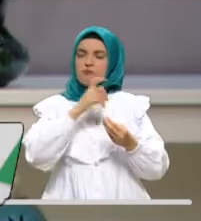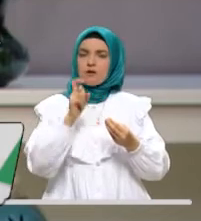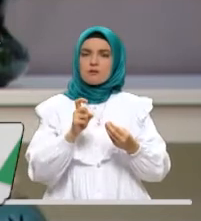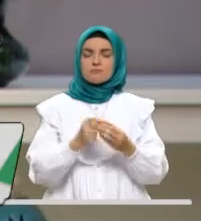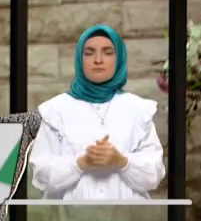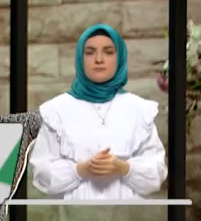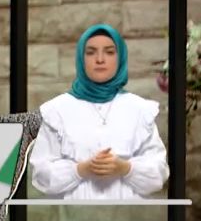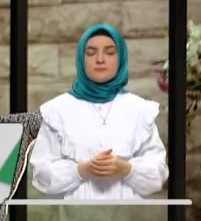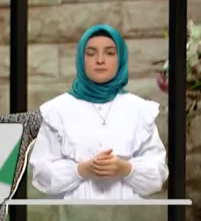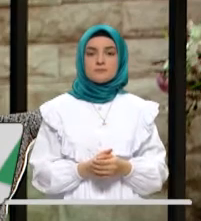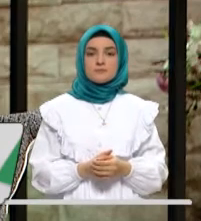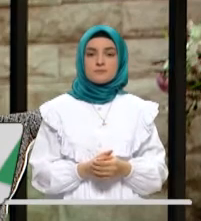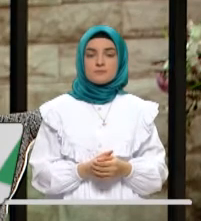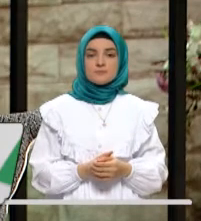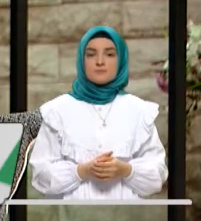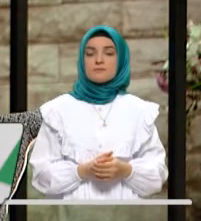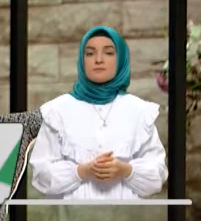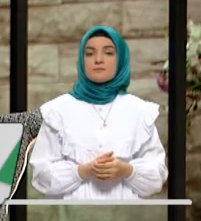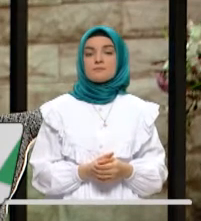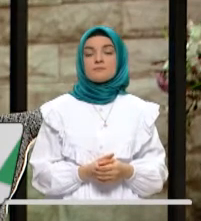söyleyeceksiniz? Şimdi